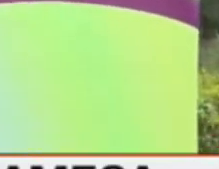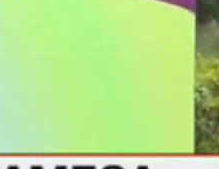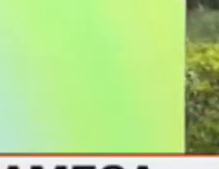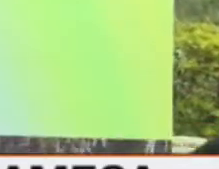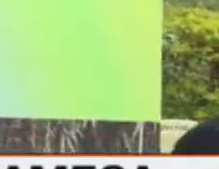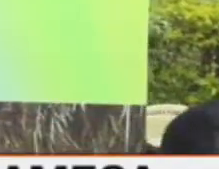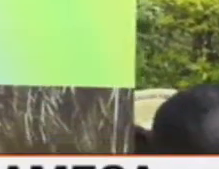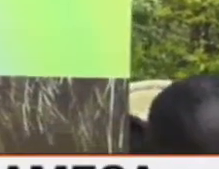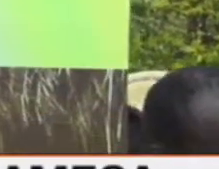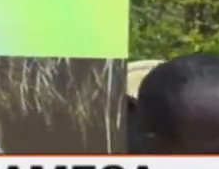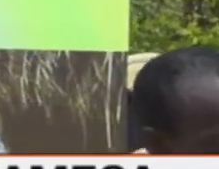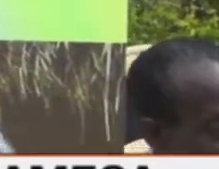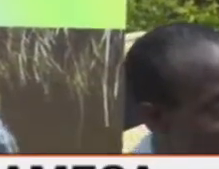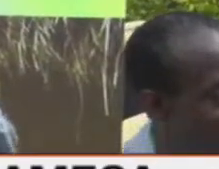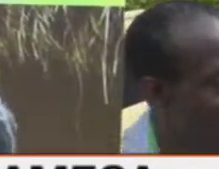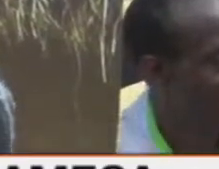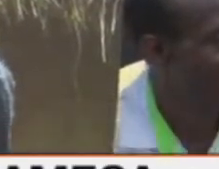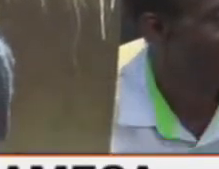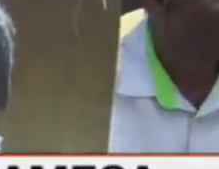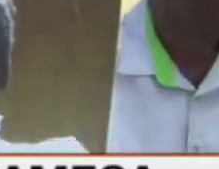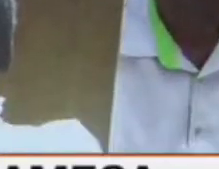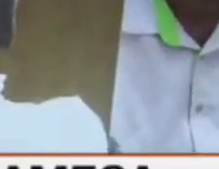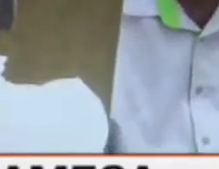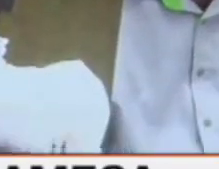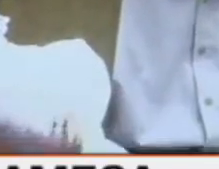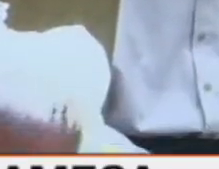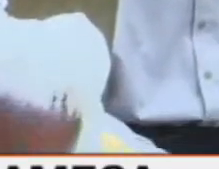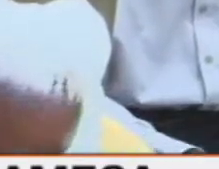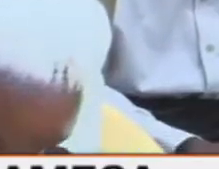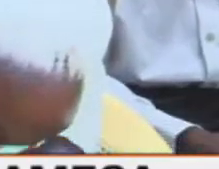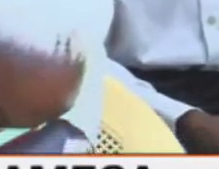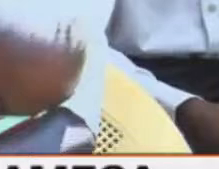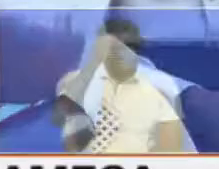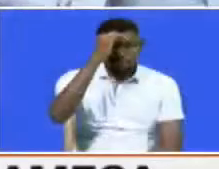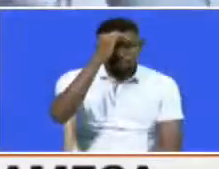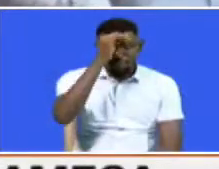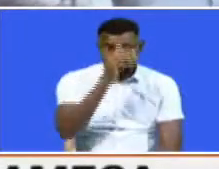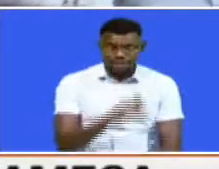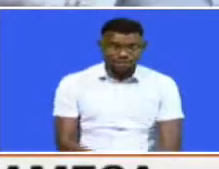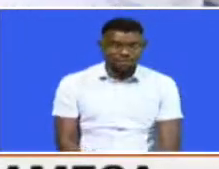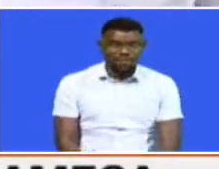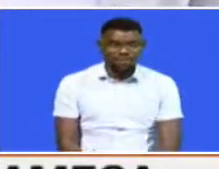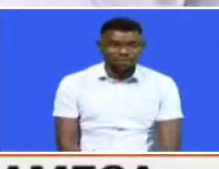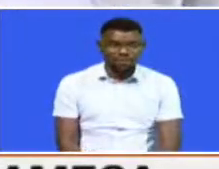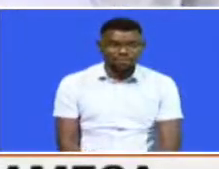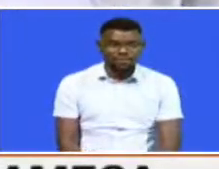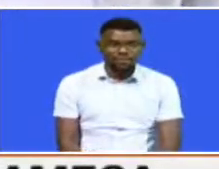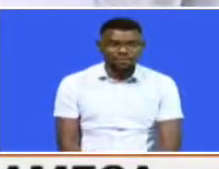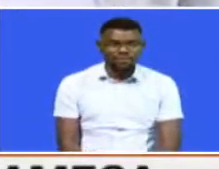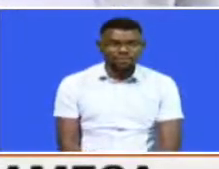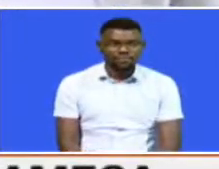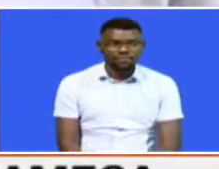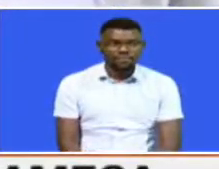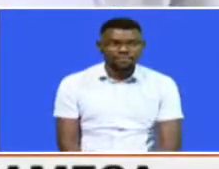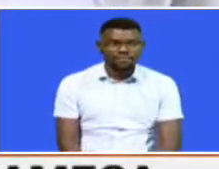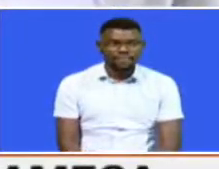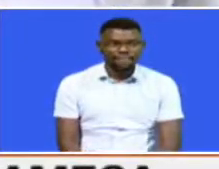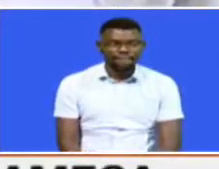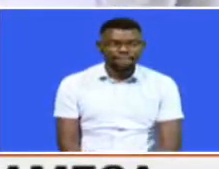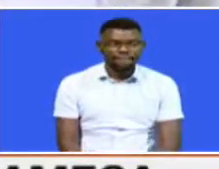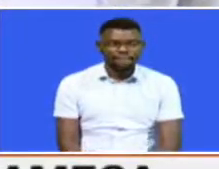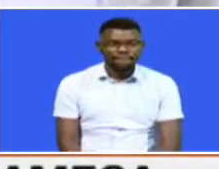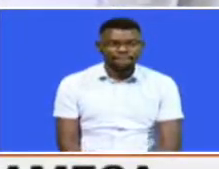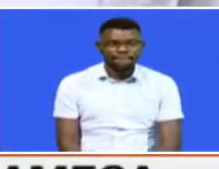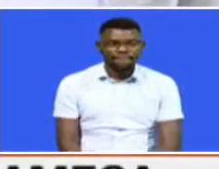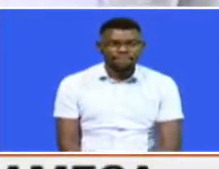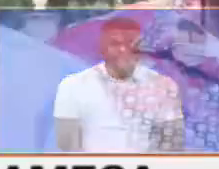I have my senior here, Madam Rose Muhanga and Honorable Bonifas Osanga to come and address